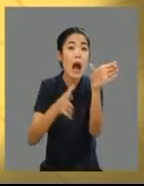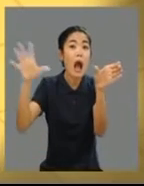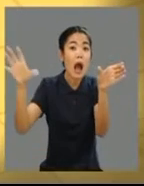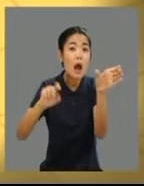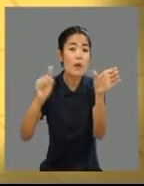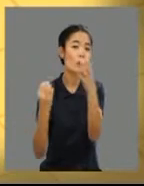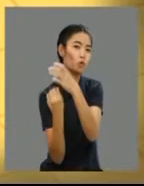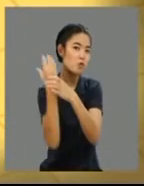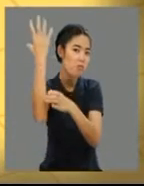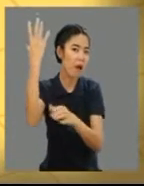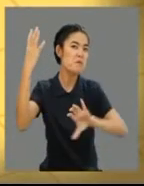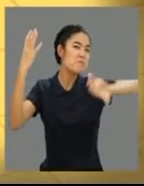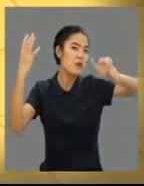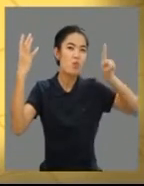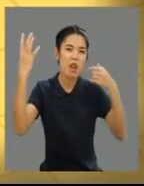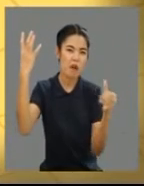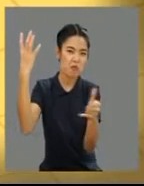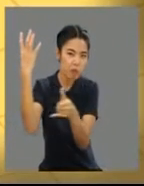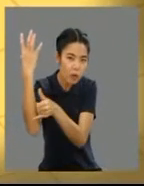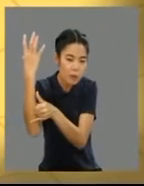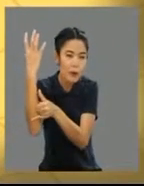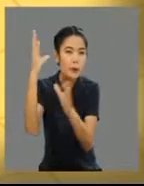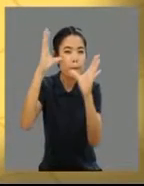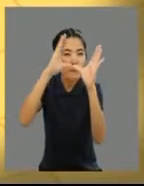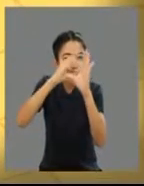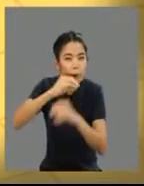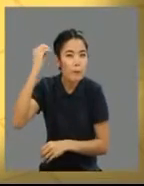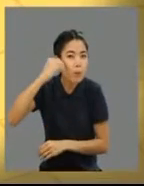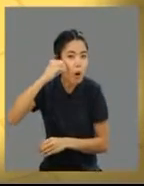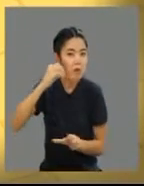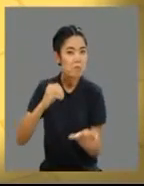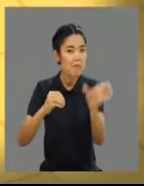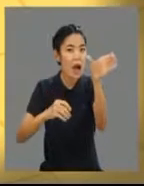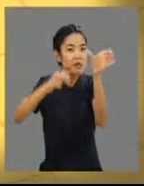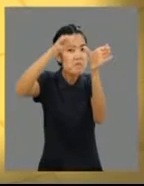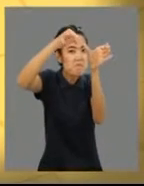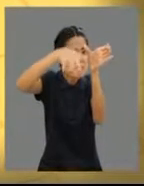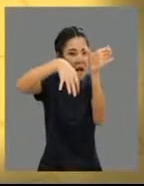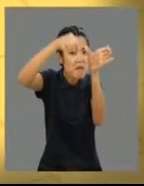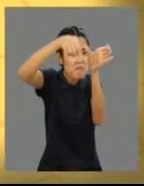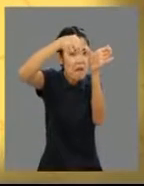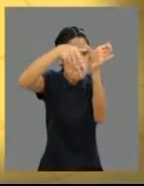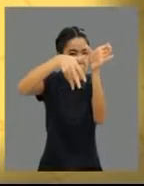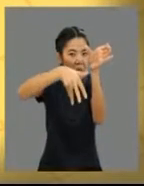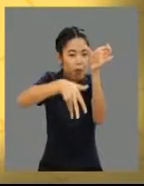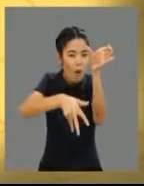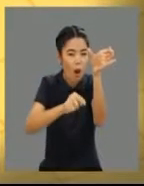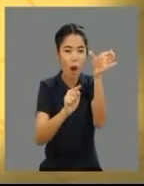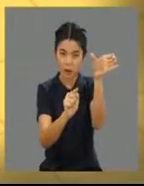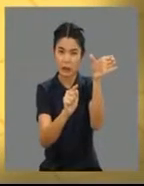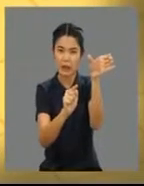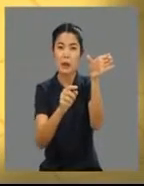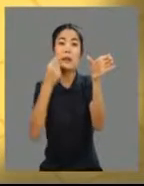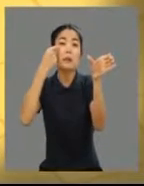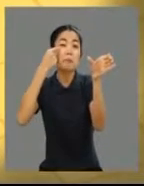ไม้ที่มีนางไม้อยู่ไงวันดีคืนดีเสากลางห้องก็จะมีน้ำมันไหลออกมานั่นแห